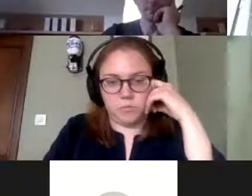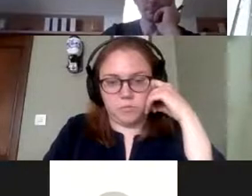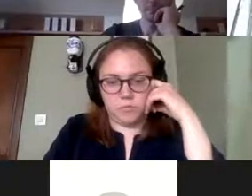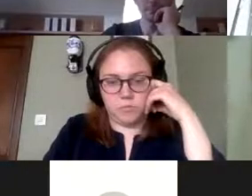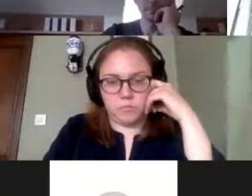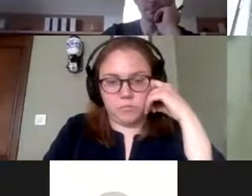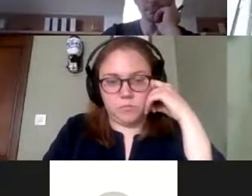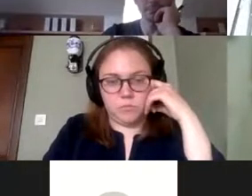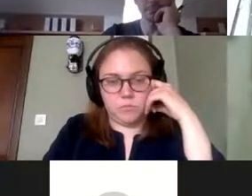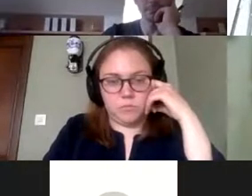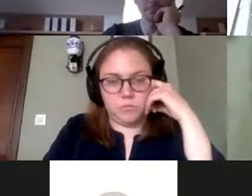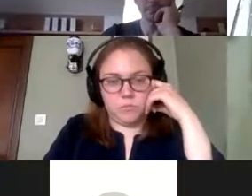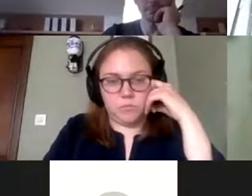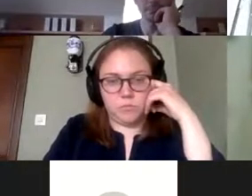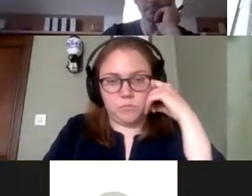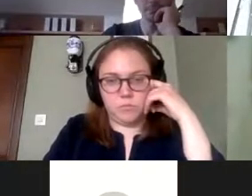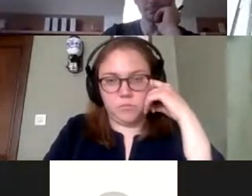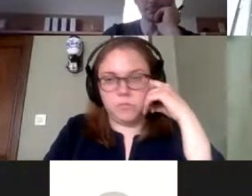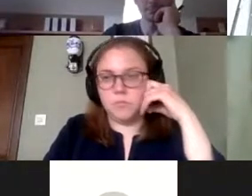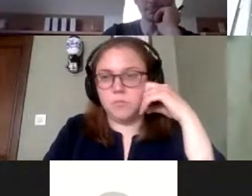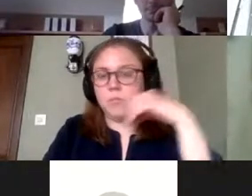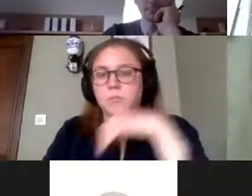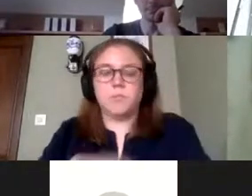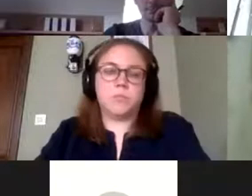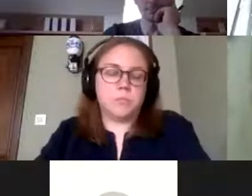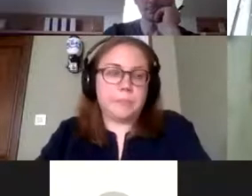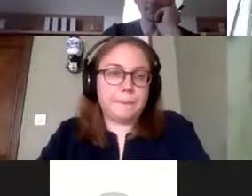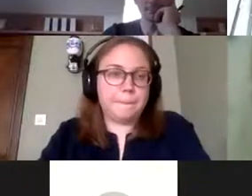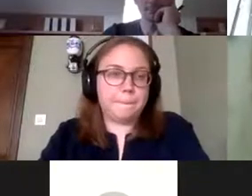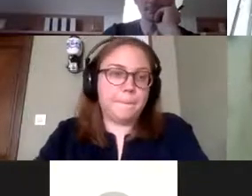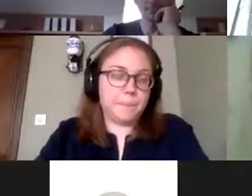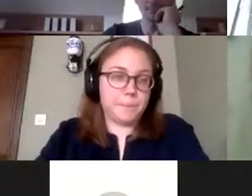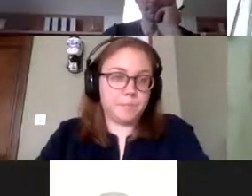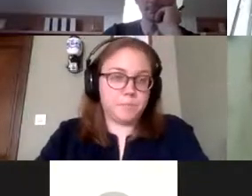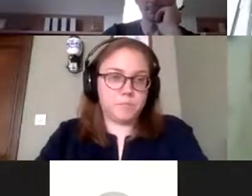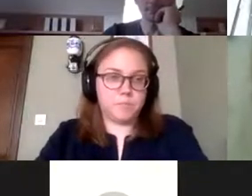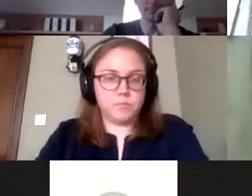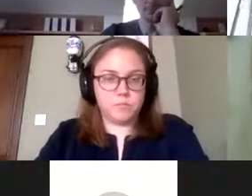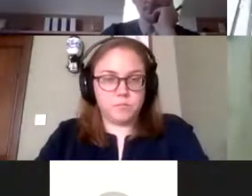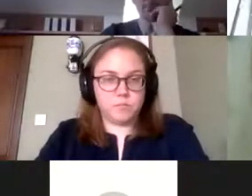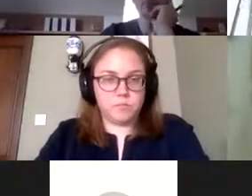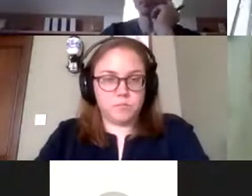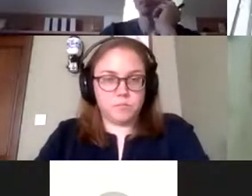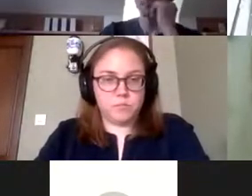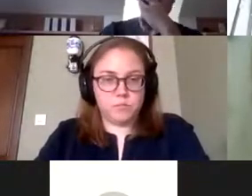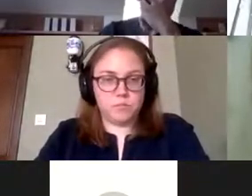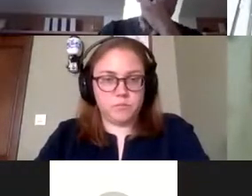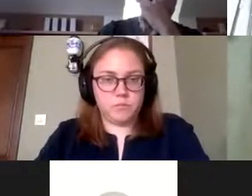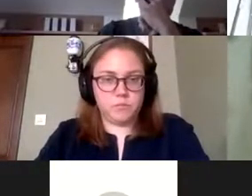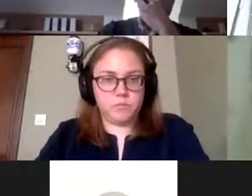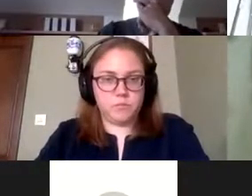Uit mijn ervaring, die ik nu al heb meegekregen, wil ik al eens zeggen dat het wel belangrijk is om je teams om daar goed over na te denken. Je